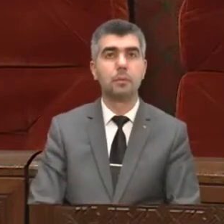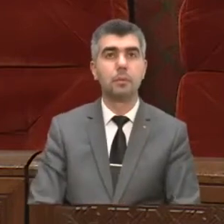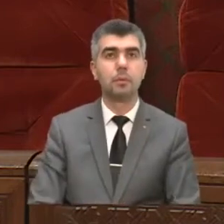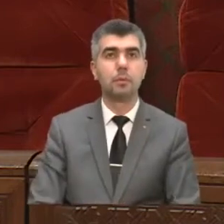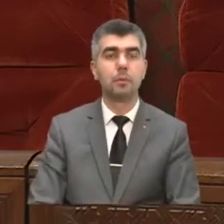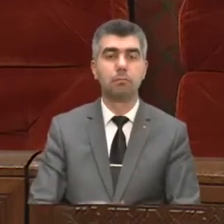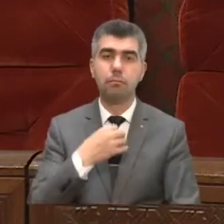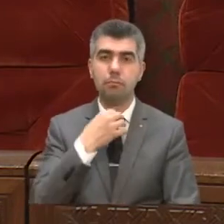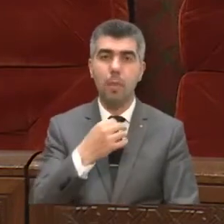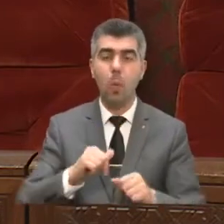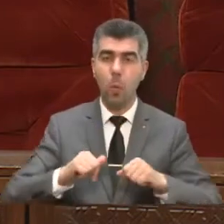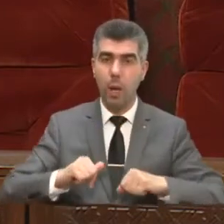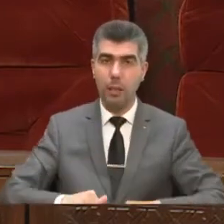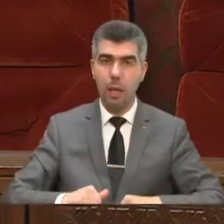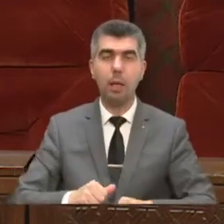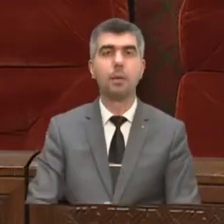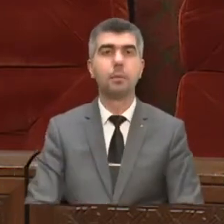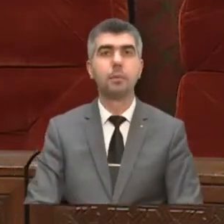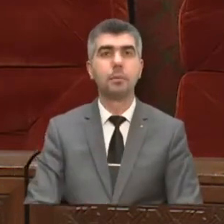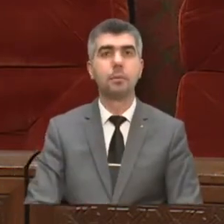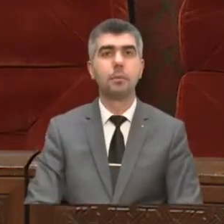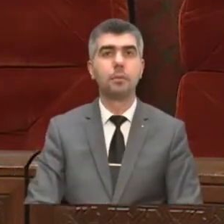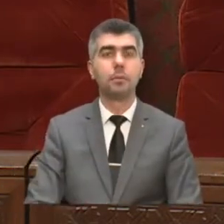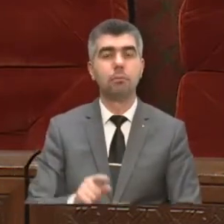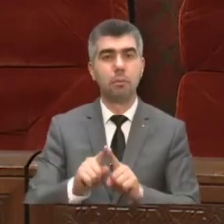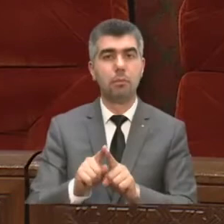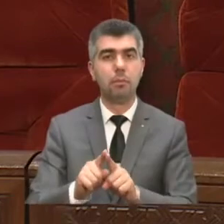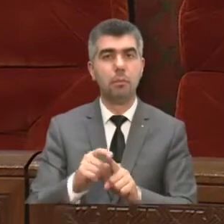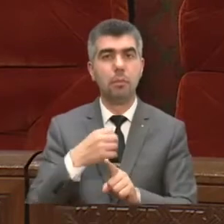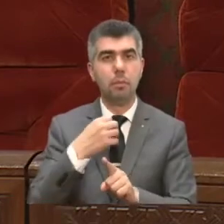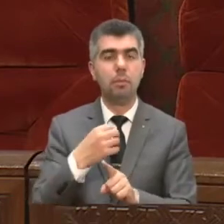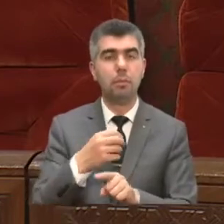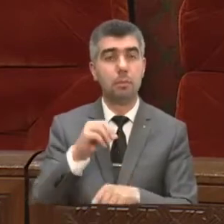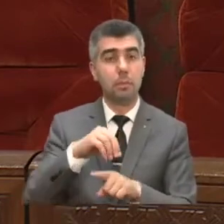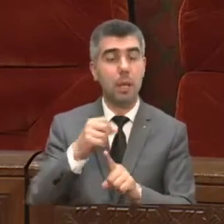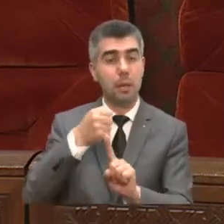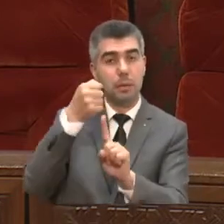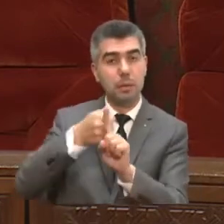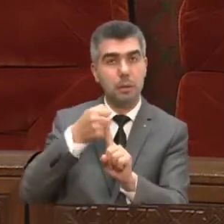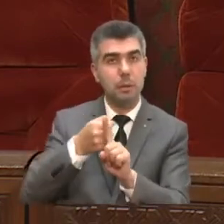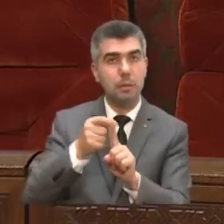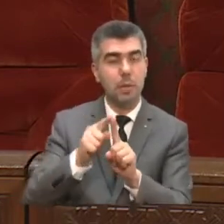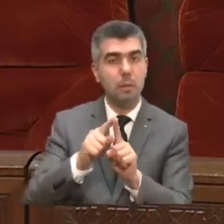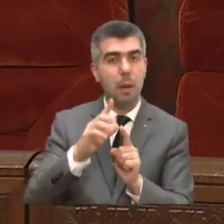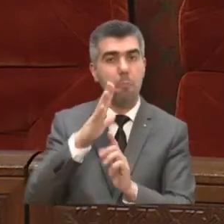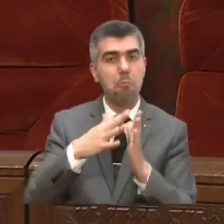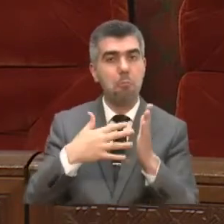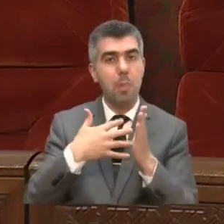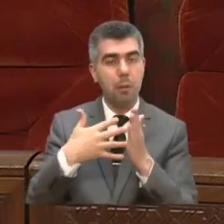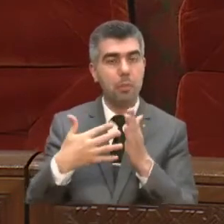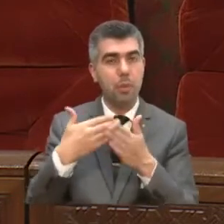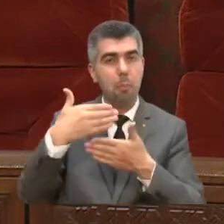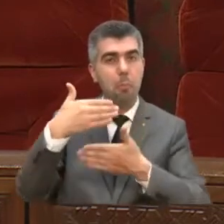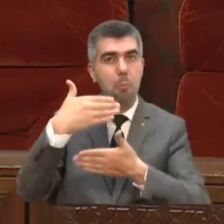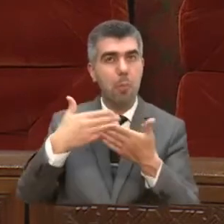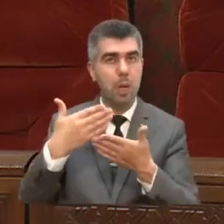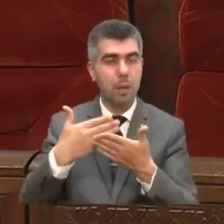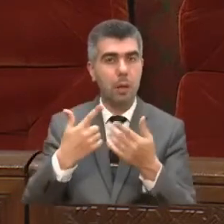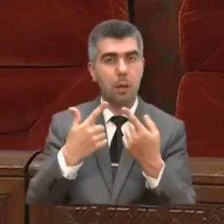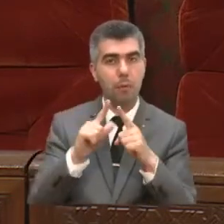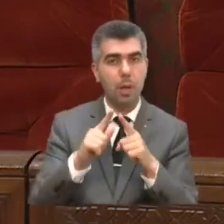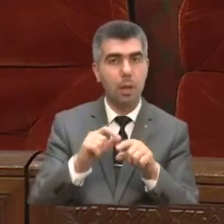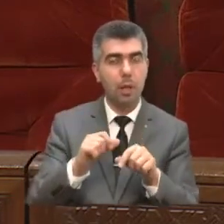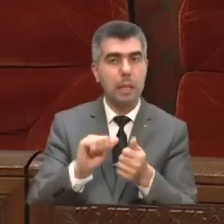كما قلت، الوزاره كتدرس وكتشتغل على اخراج خريطه بناء وتجهيز المنشات